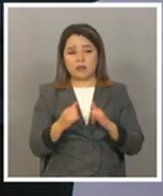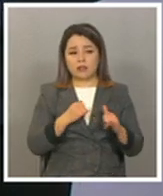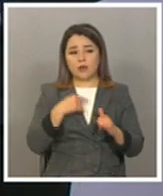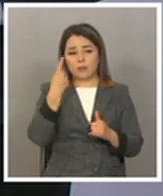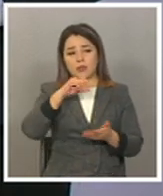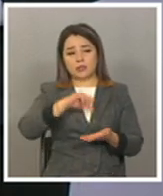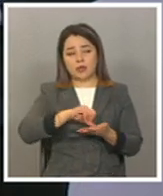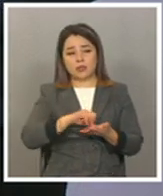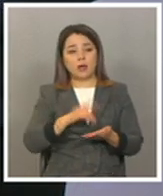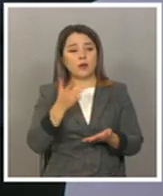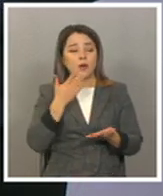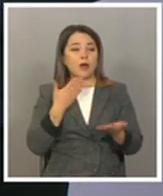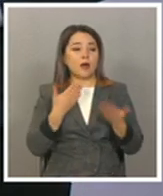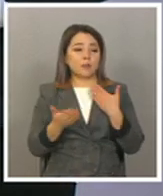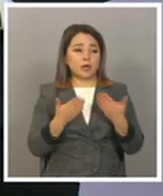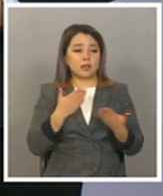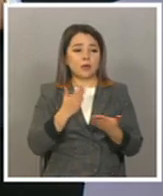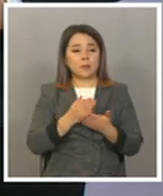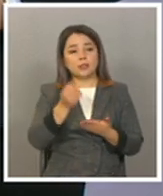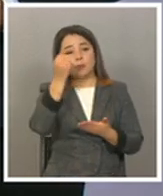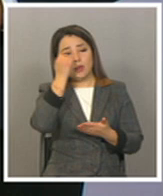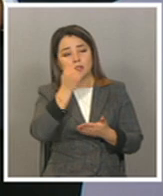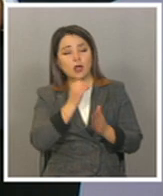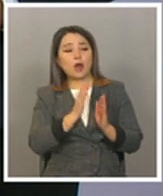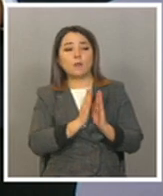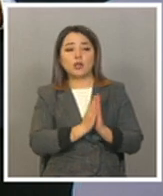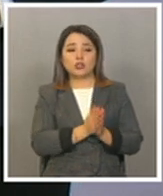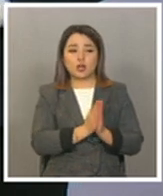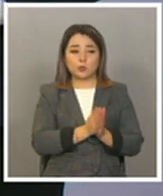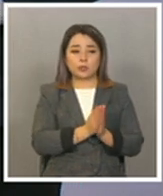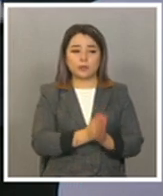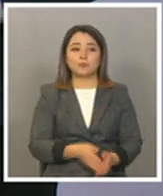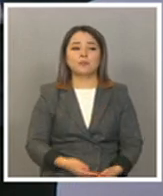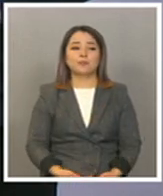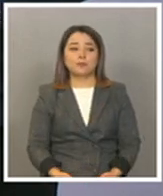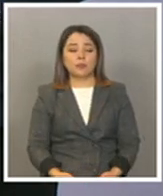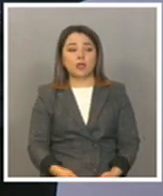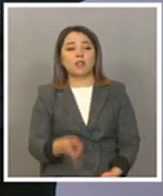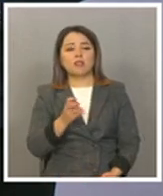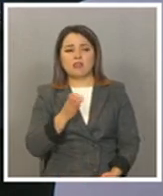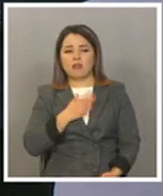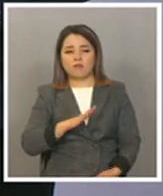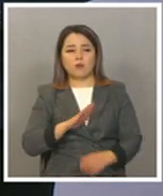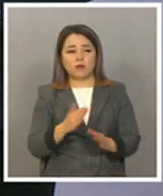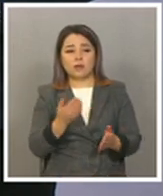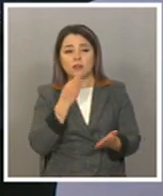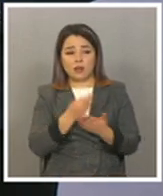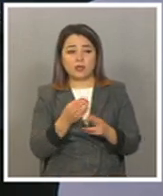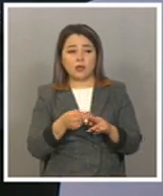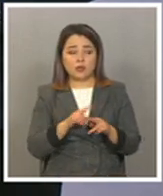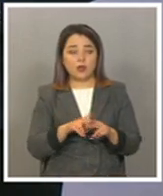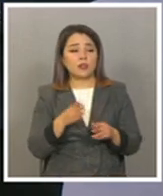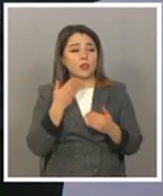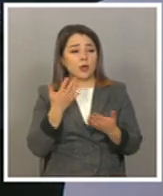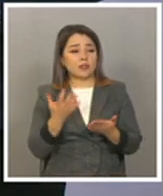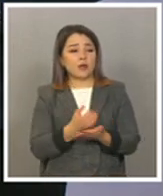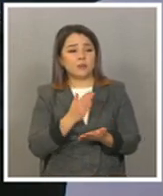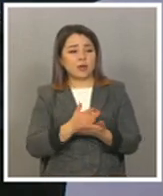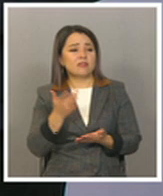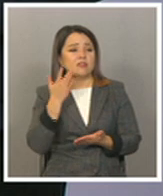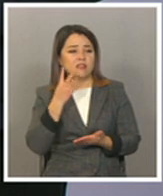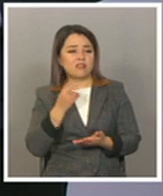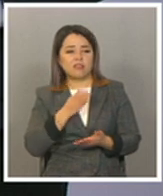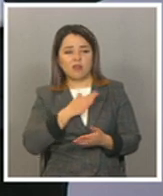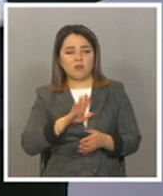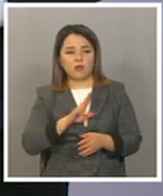Он общается при помощи междометий «спасибо» и «пожалуйста». Недоволькин – как вы легко догадались, всем всегда